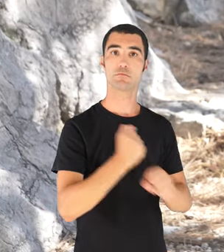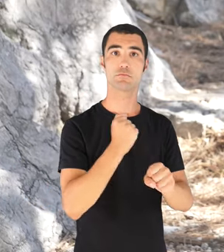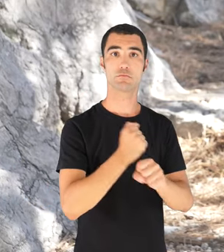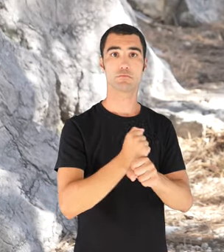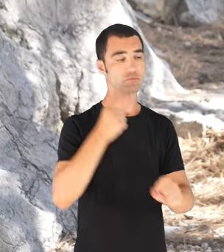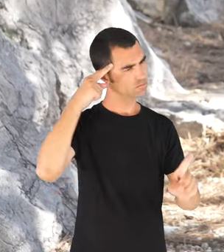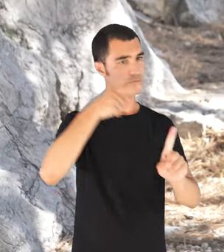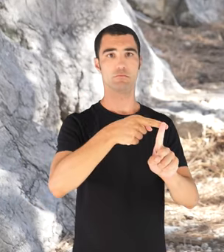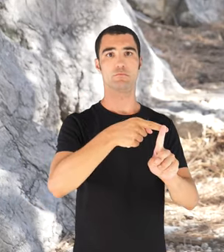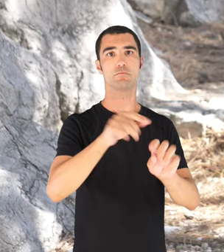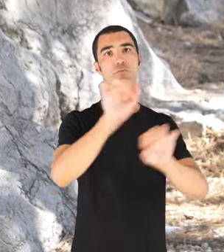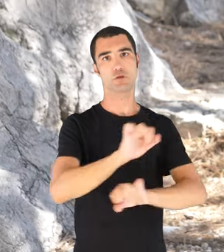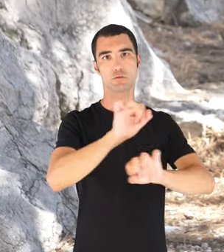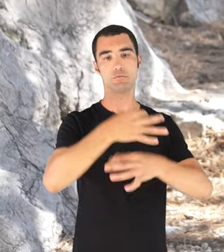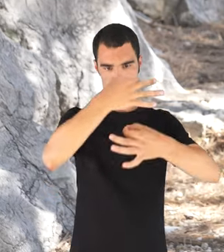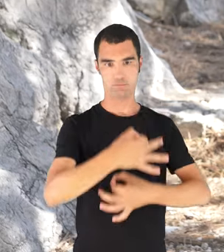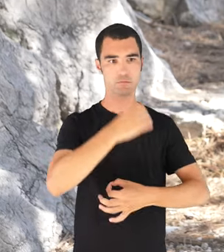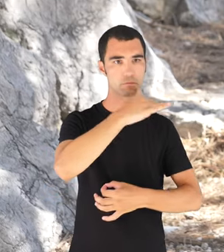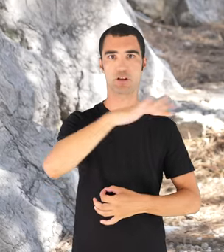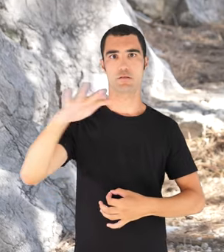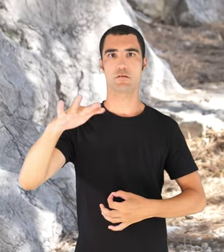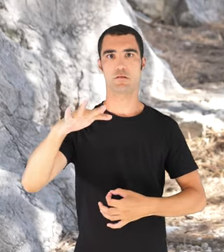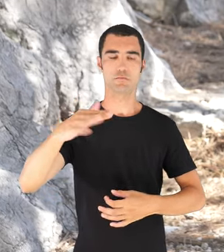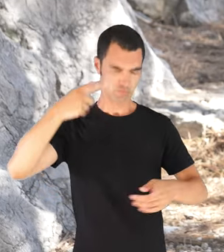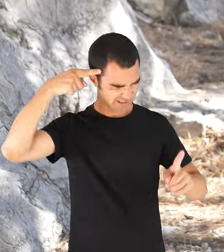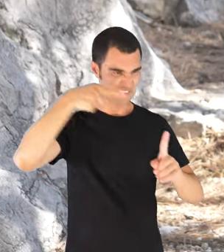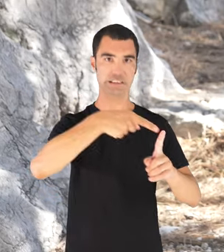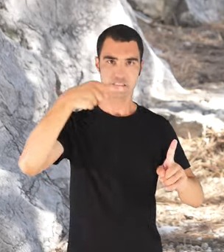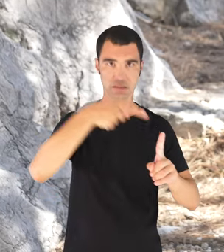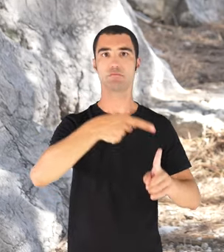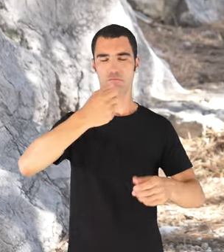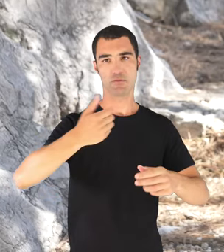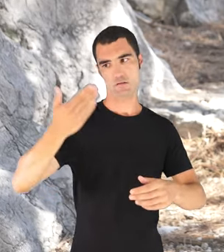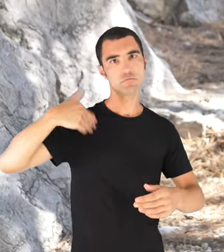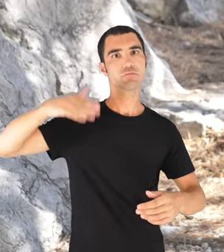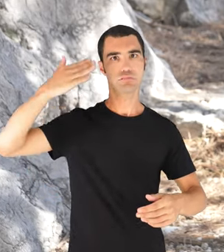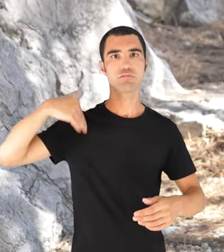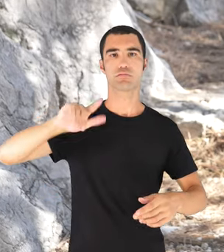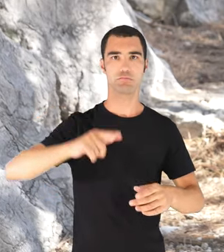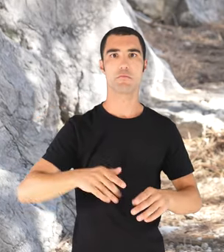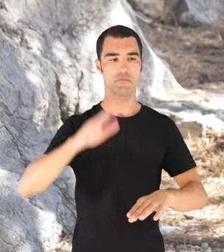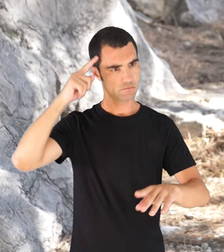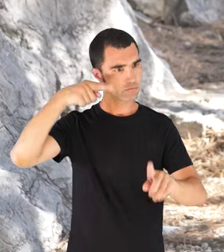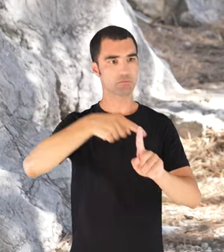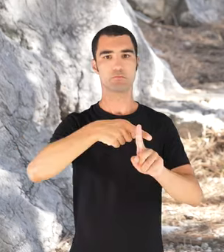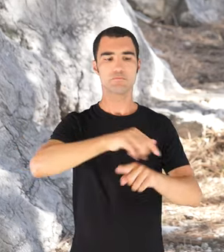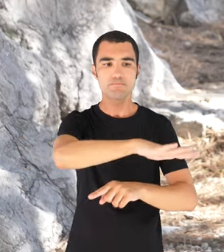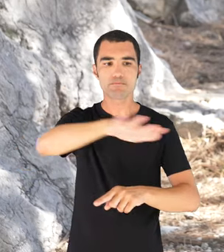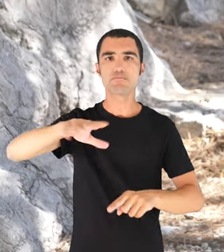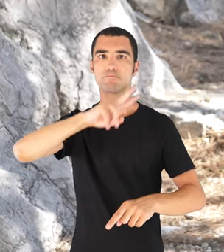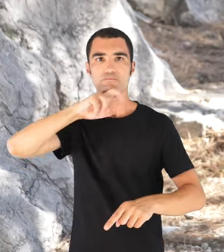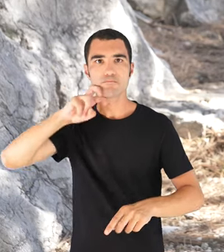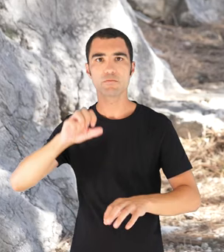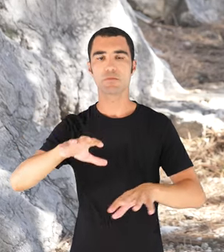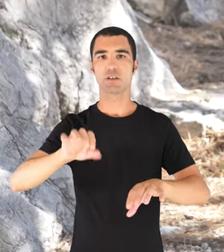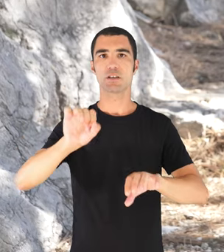protecció de la mà, que això fa estona que no us hi pegam, també, en tema de